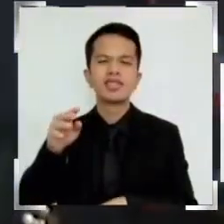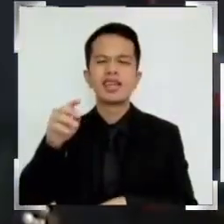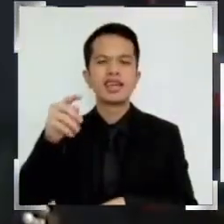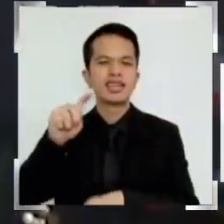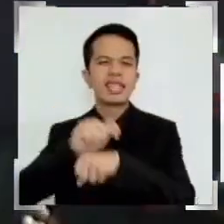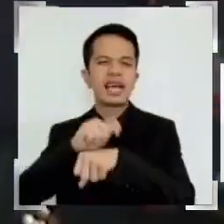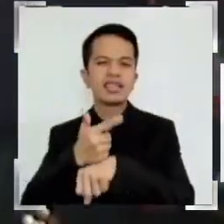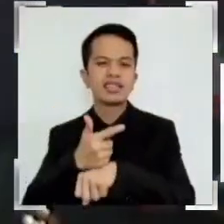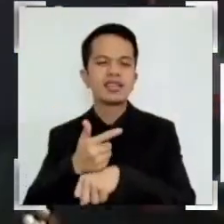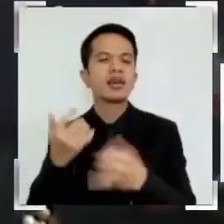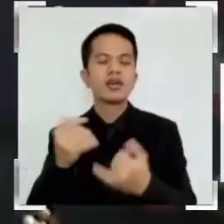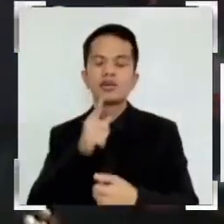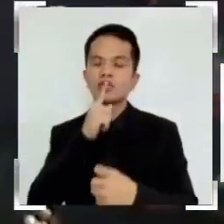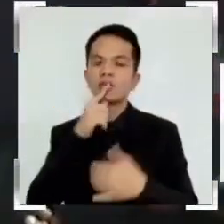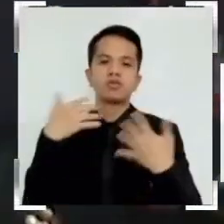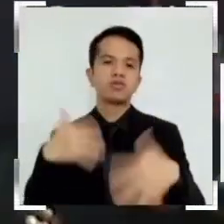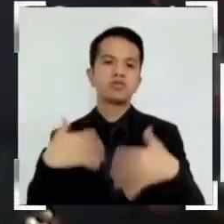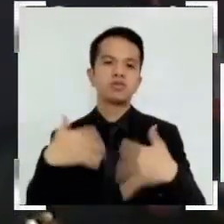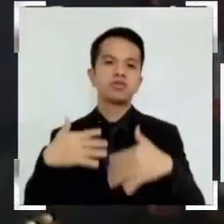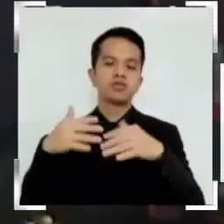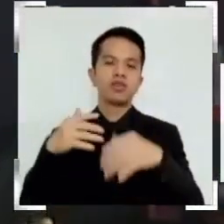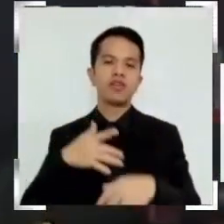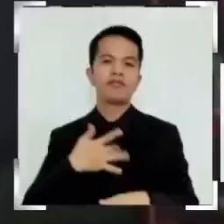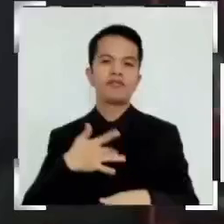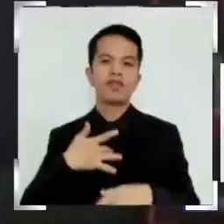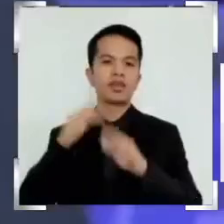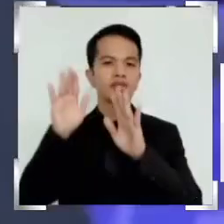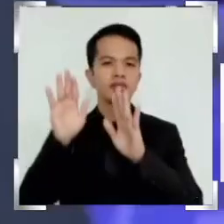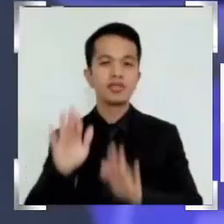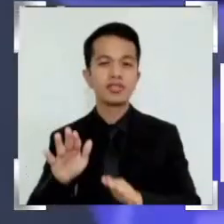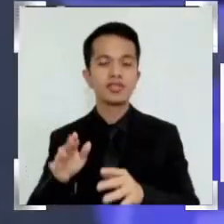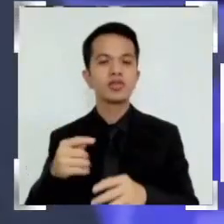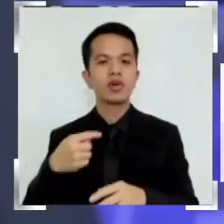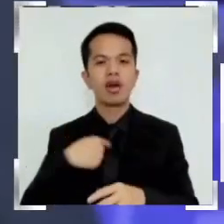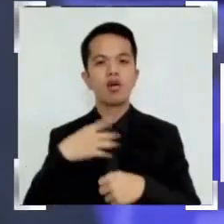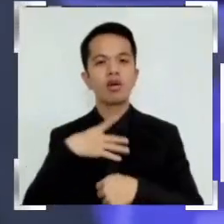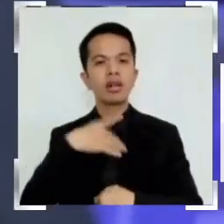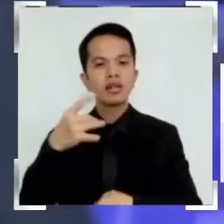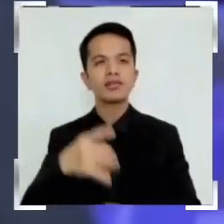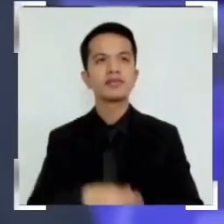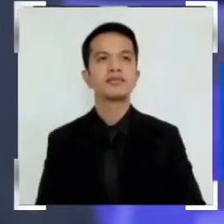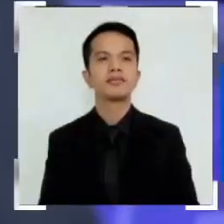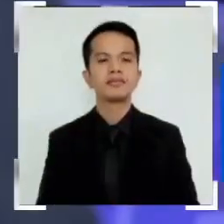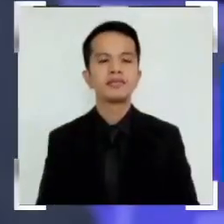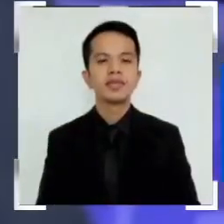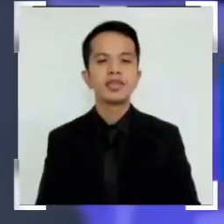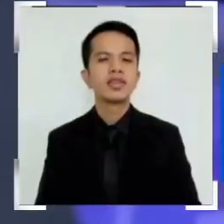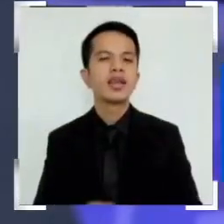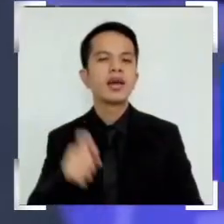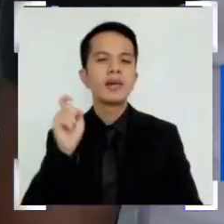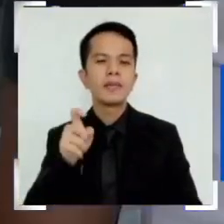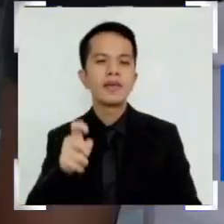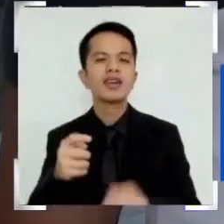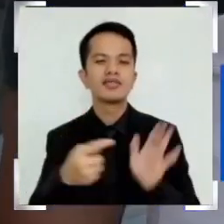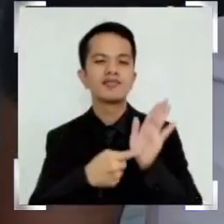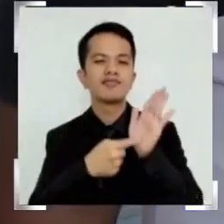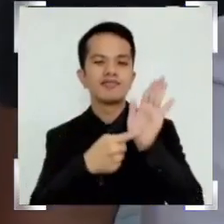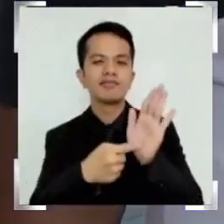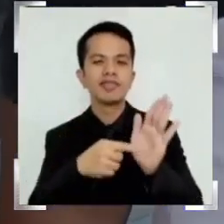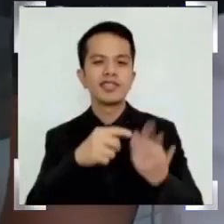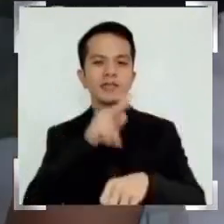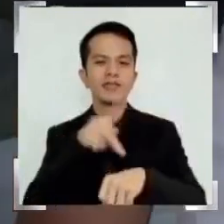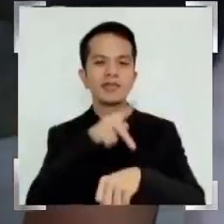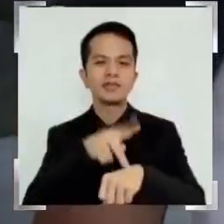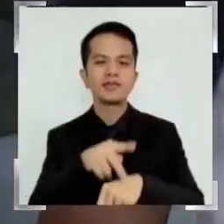honored po ako. Like, sa dami-dami ng cosplayer, ako yung napili. Of course, we want to have Filipino representation. Para sa